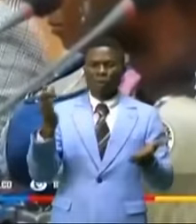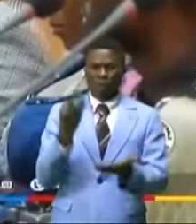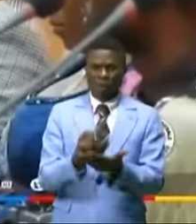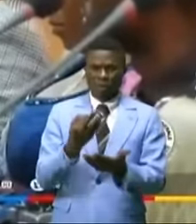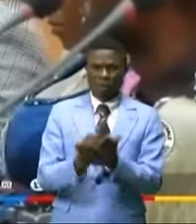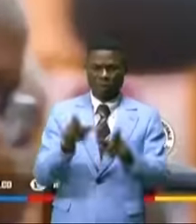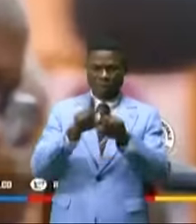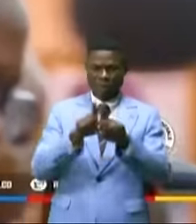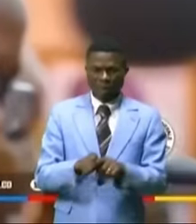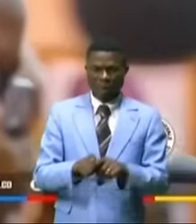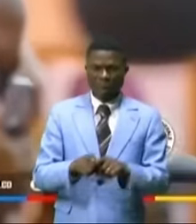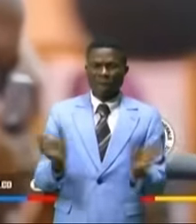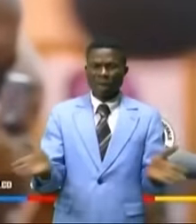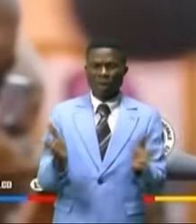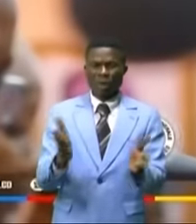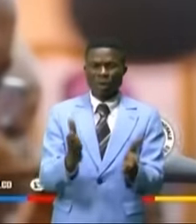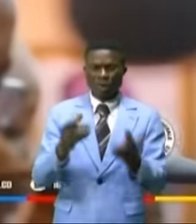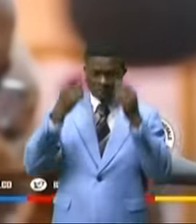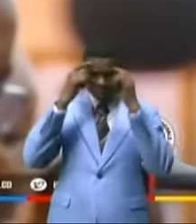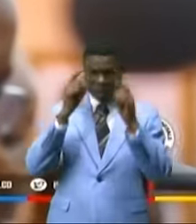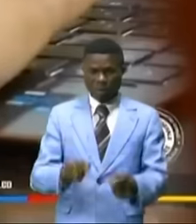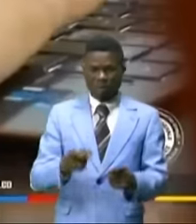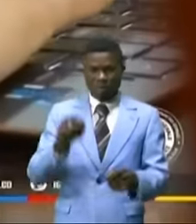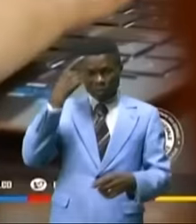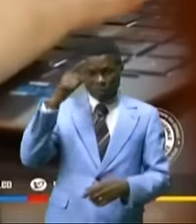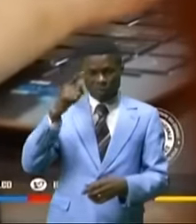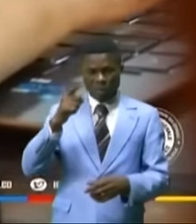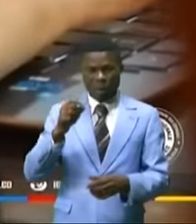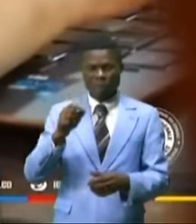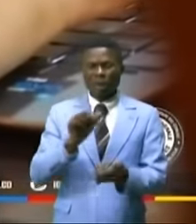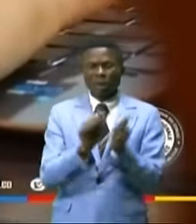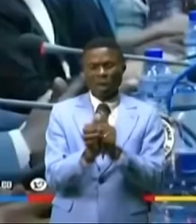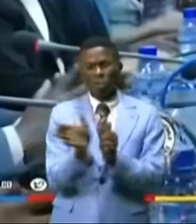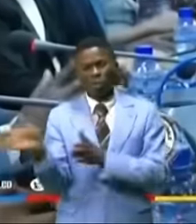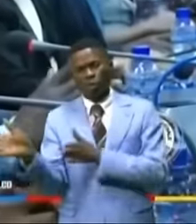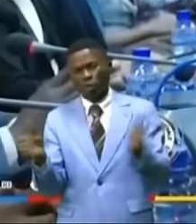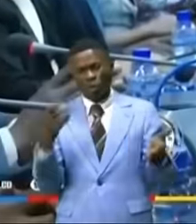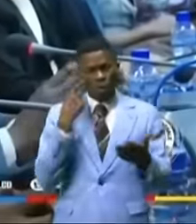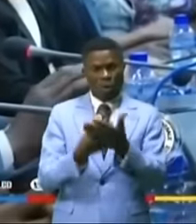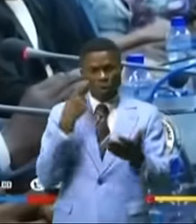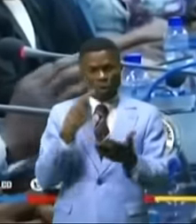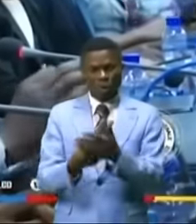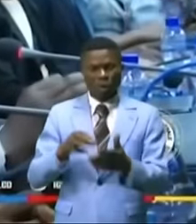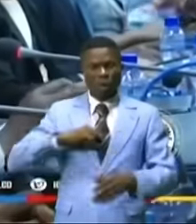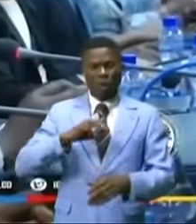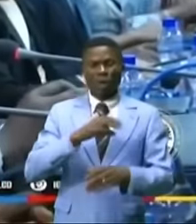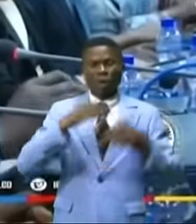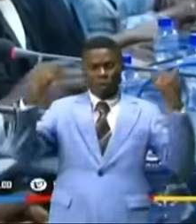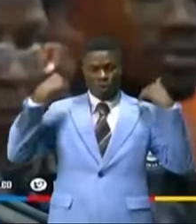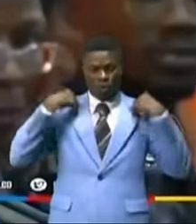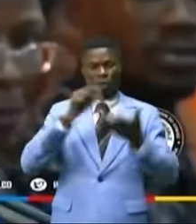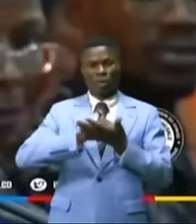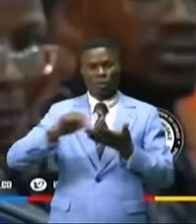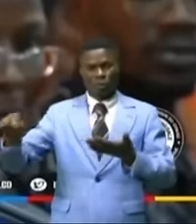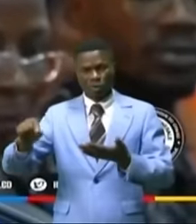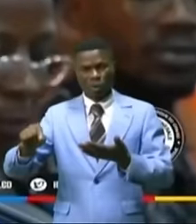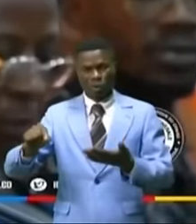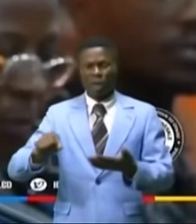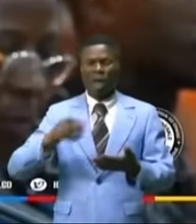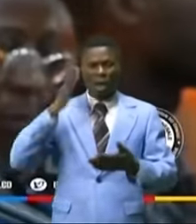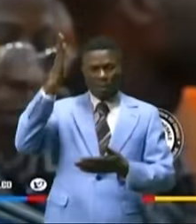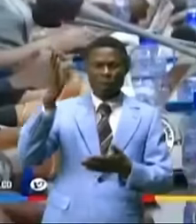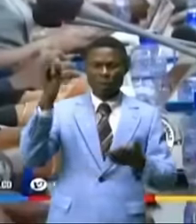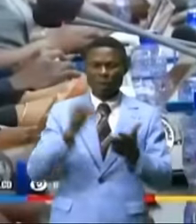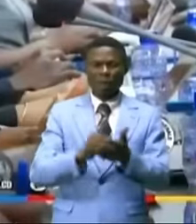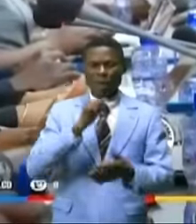finances et les mesures d'encadrement prises pour que les dérapages constatés avec le comité de gestion révoqué ne se reproduisent